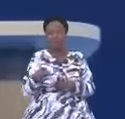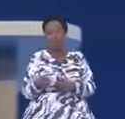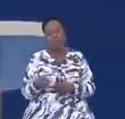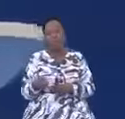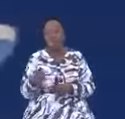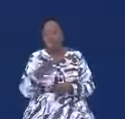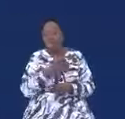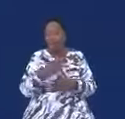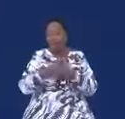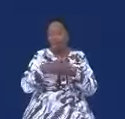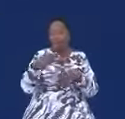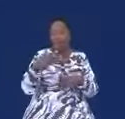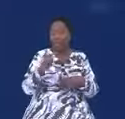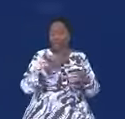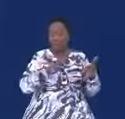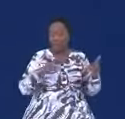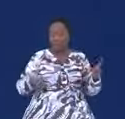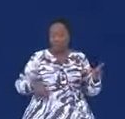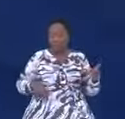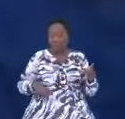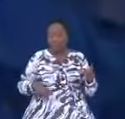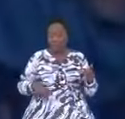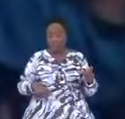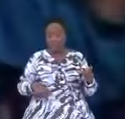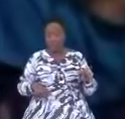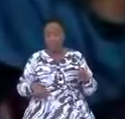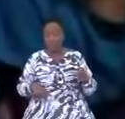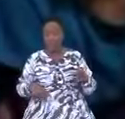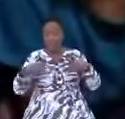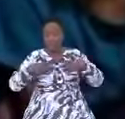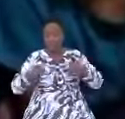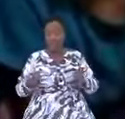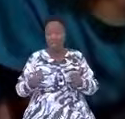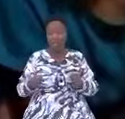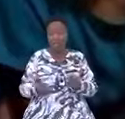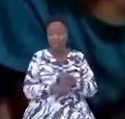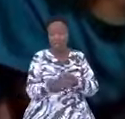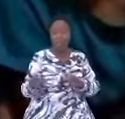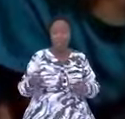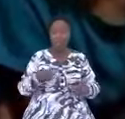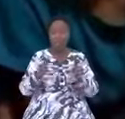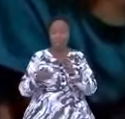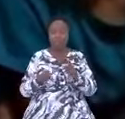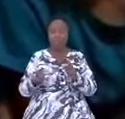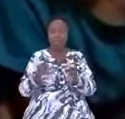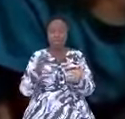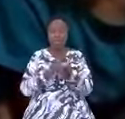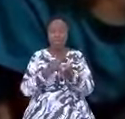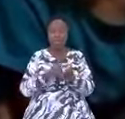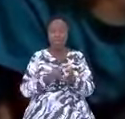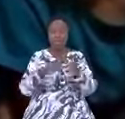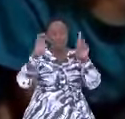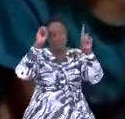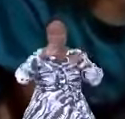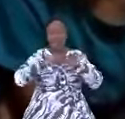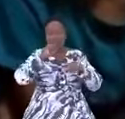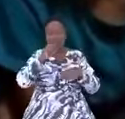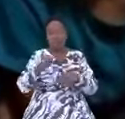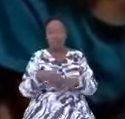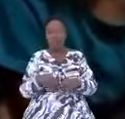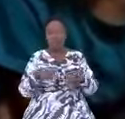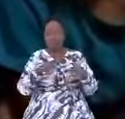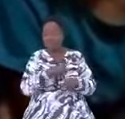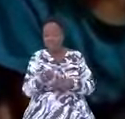dieu par des gens et guérison il ne plus confier à pal mal contre dieu